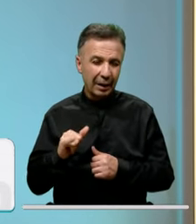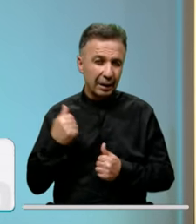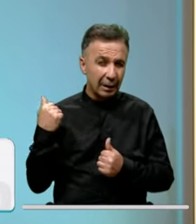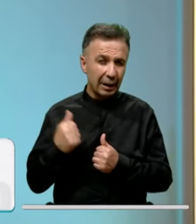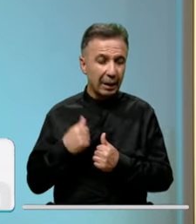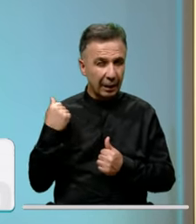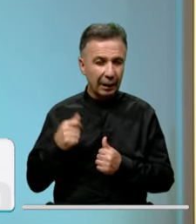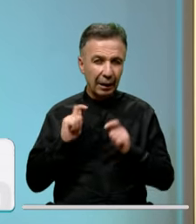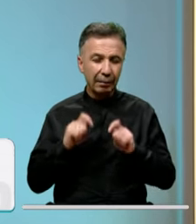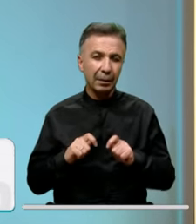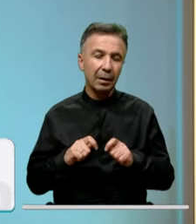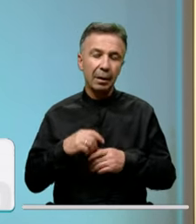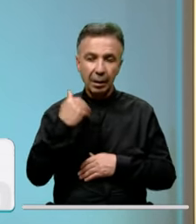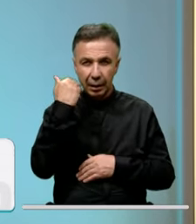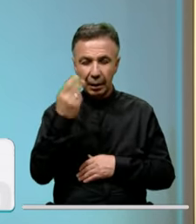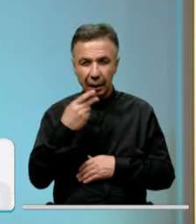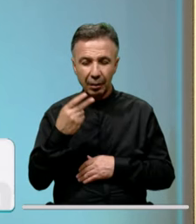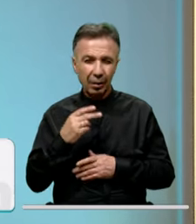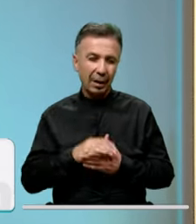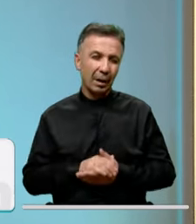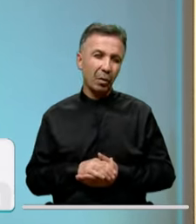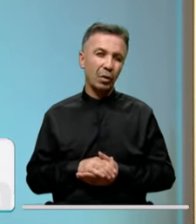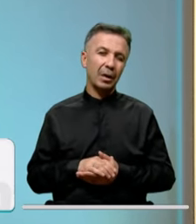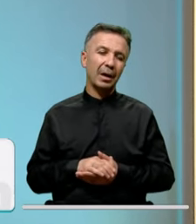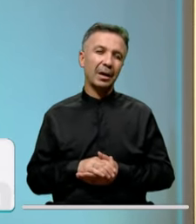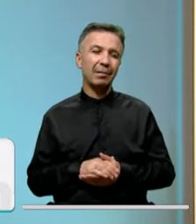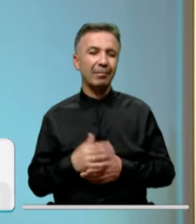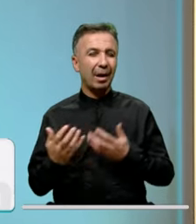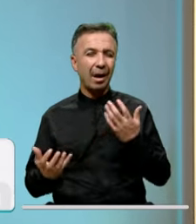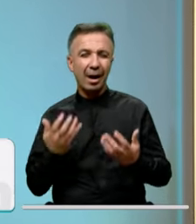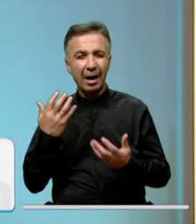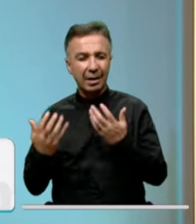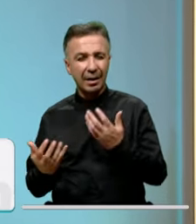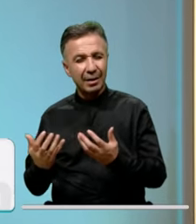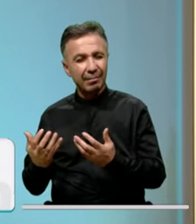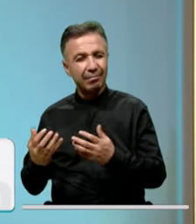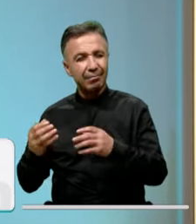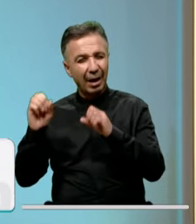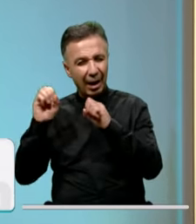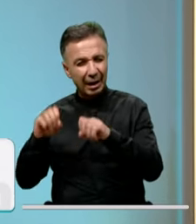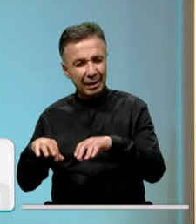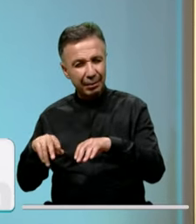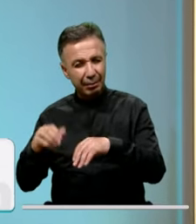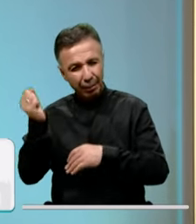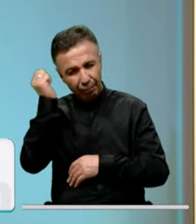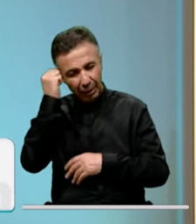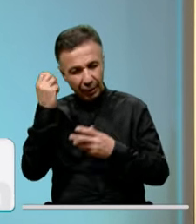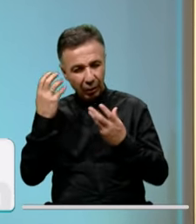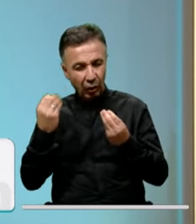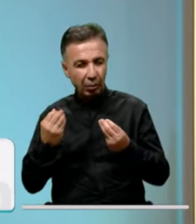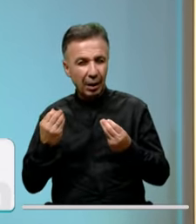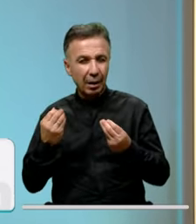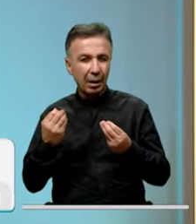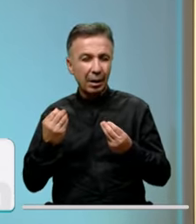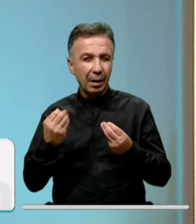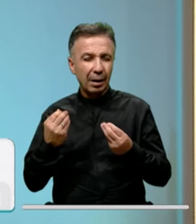adeta yanan gürül gürül ateşe atılmak gibi değerlendiriyor olması lazım. Pişmanlık, terk etme